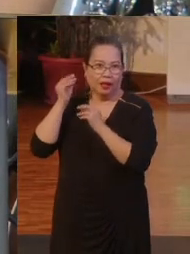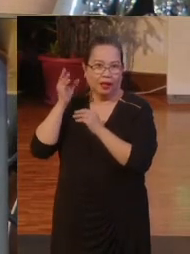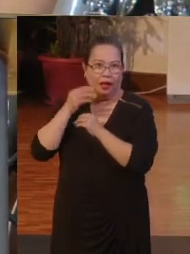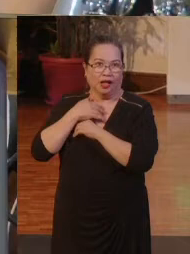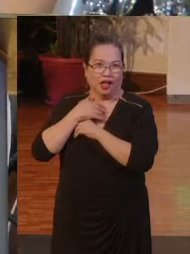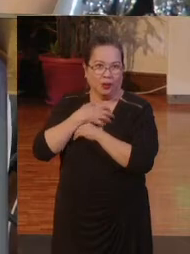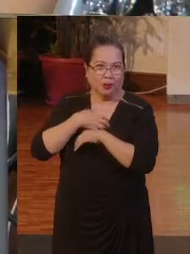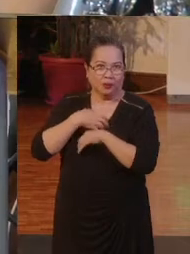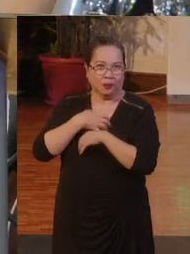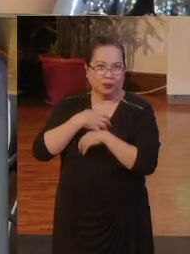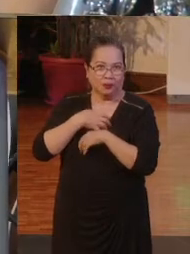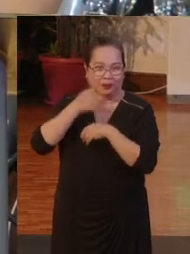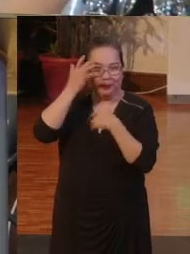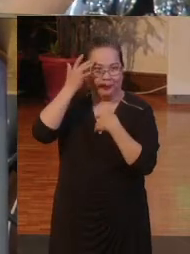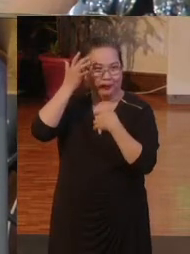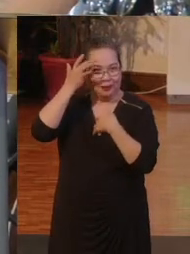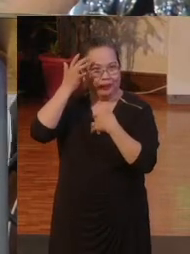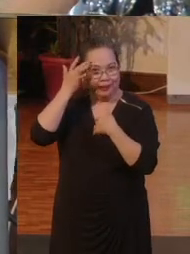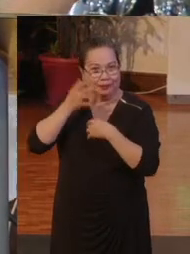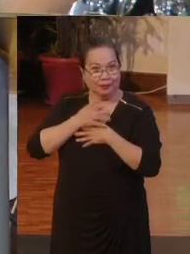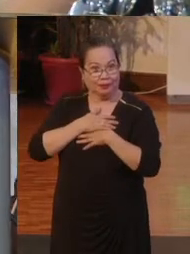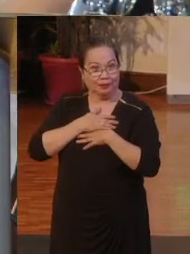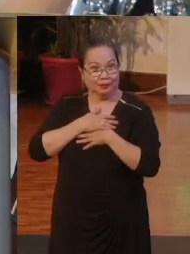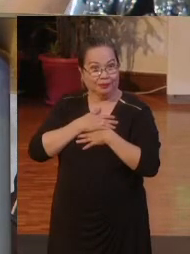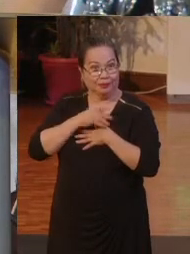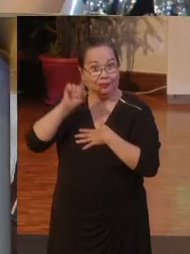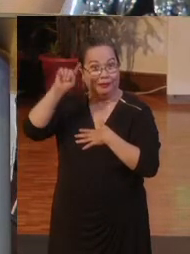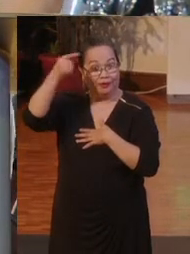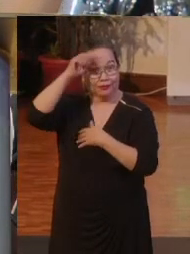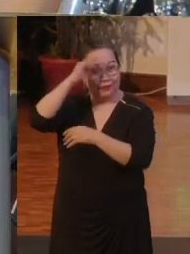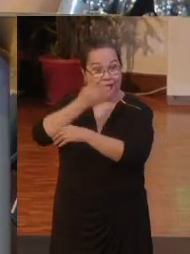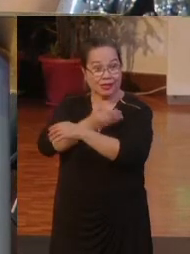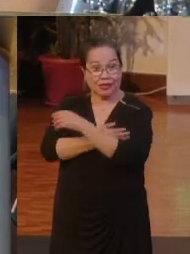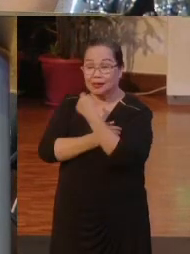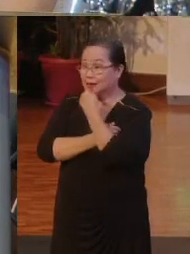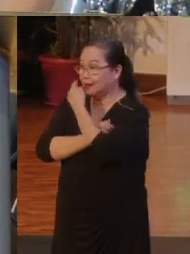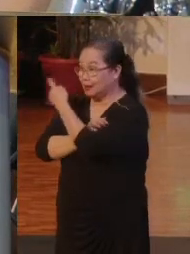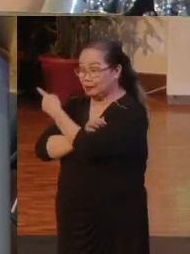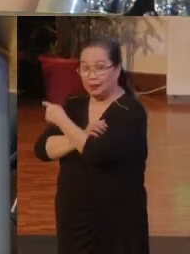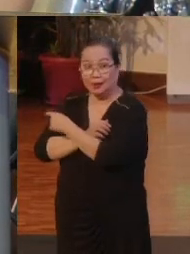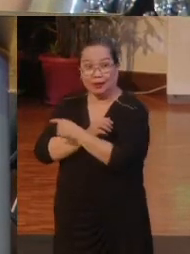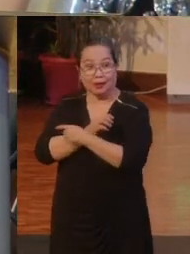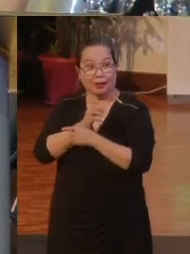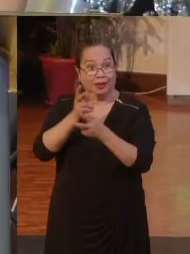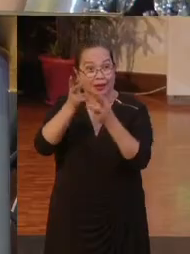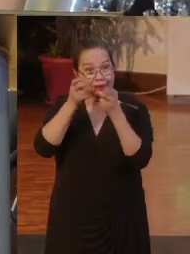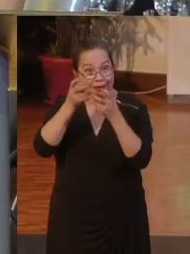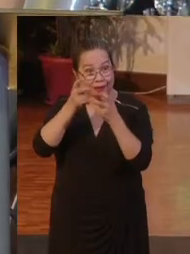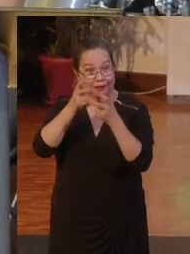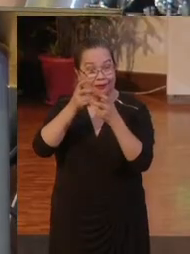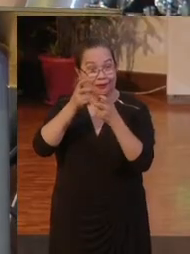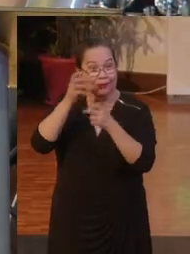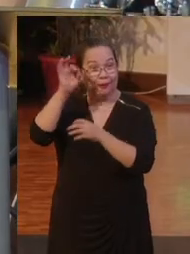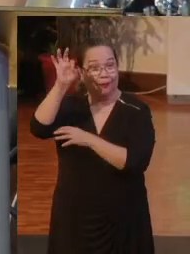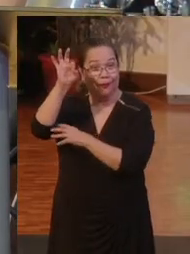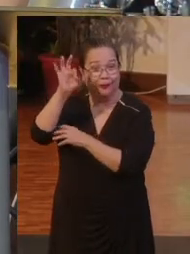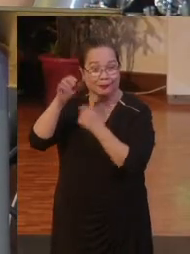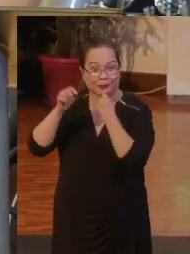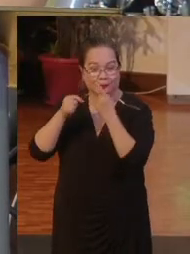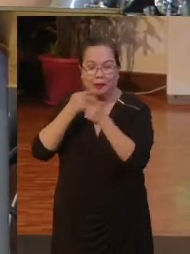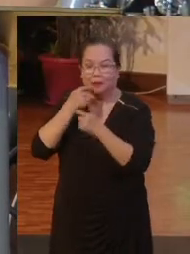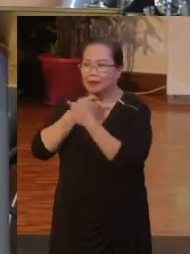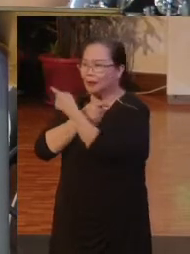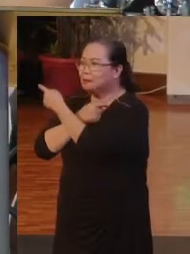aking reklamo. Pinaalala nga ng aking panganay na anak kanina habang nakikinig kami ng sermon. Sabi